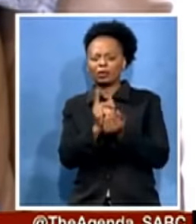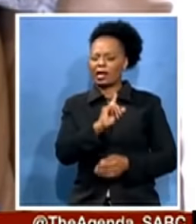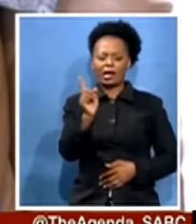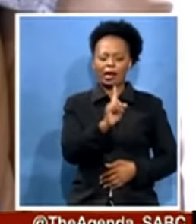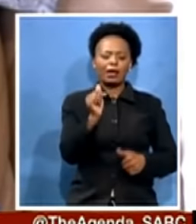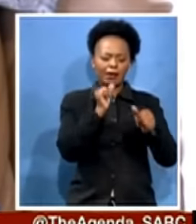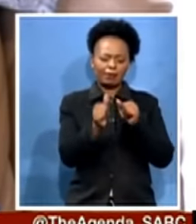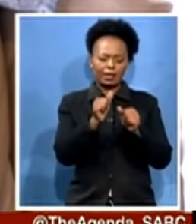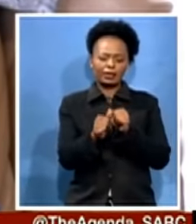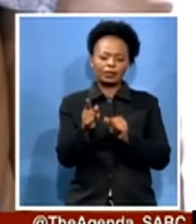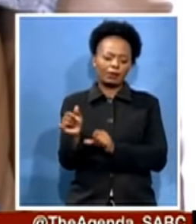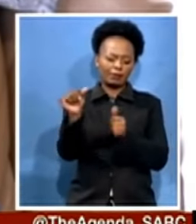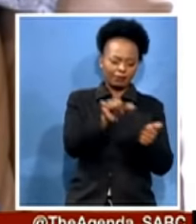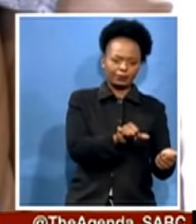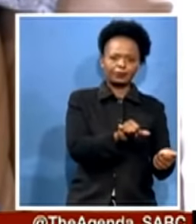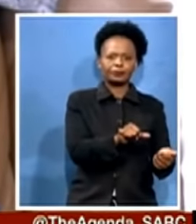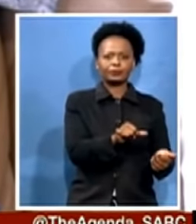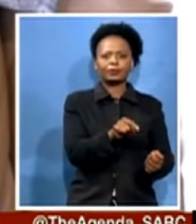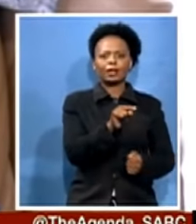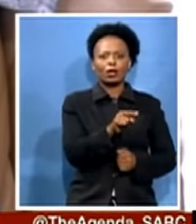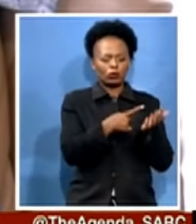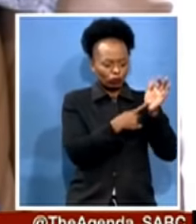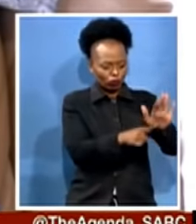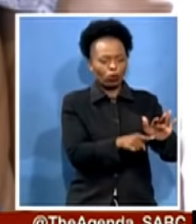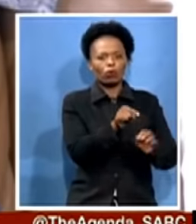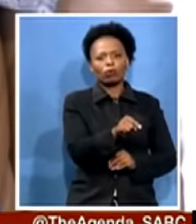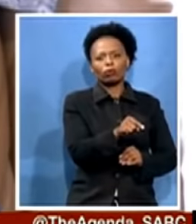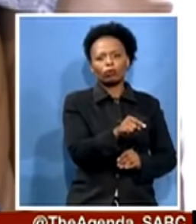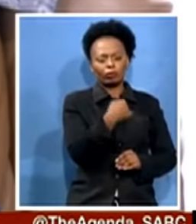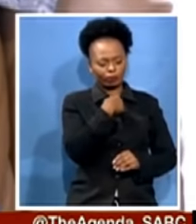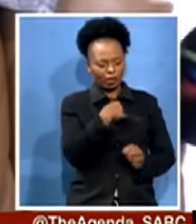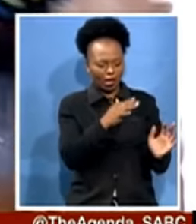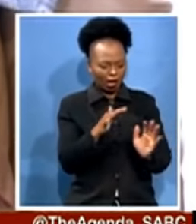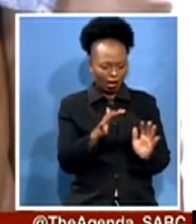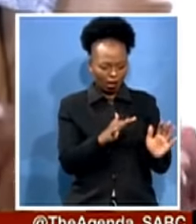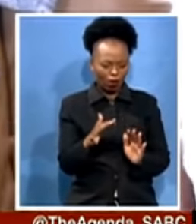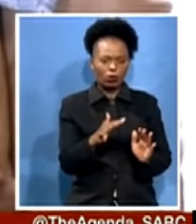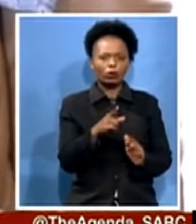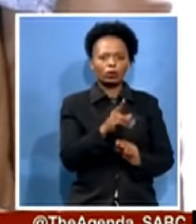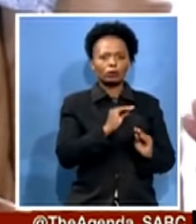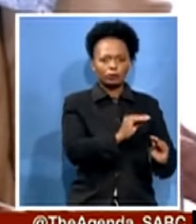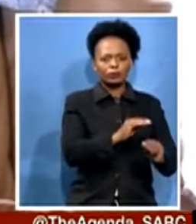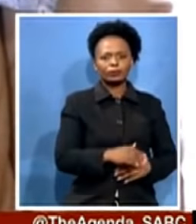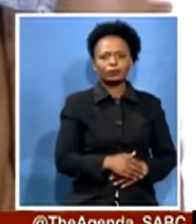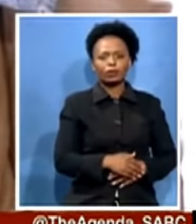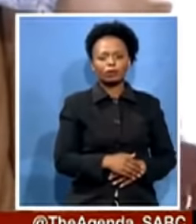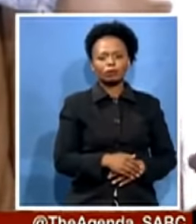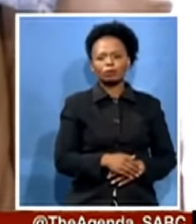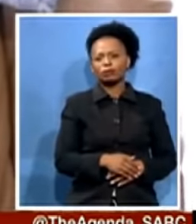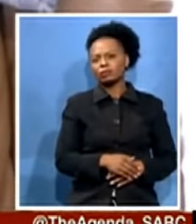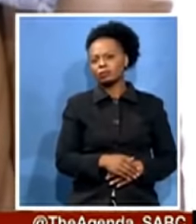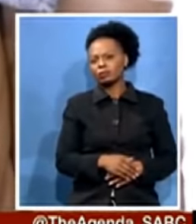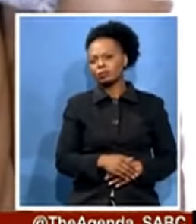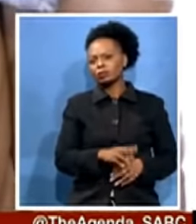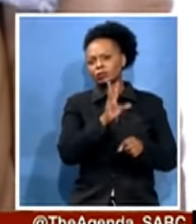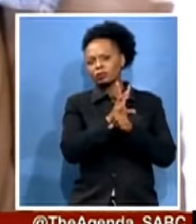uMakalindani ke waye umholi wekawuti mhlambe gogo ungidube ngenxa yesikhathi